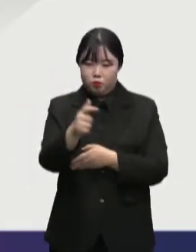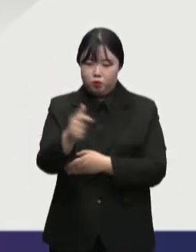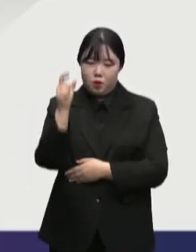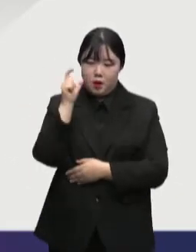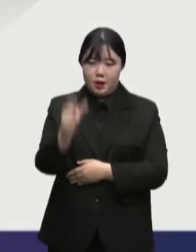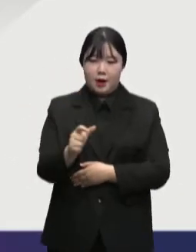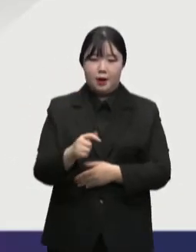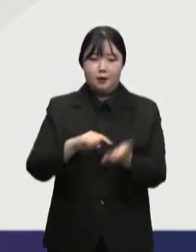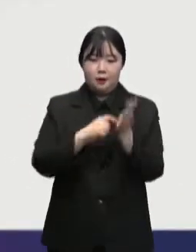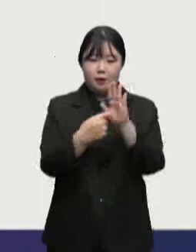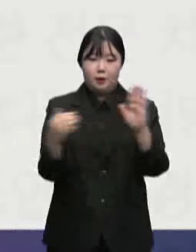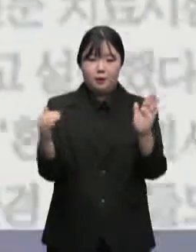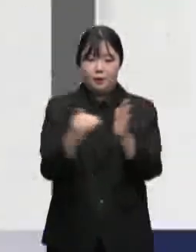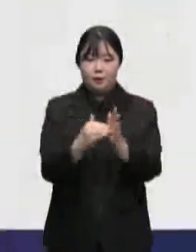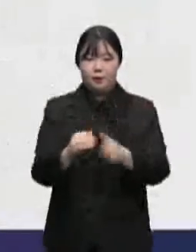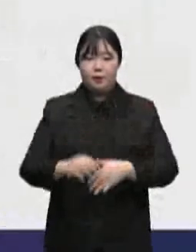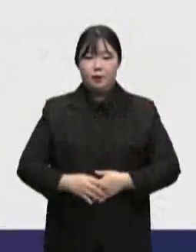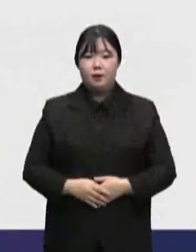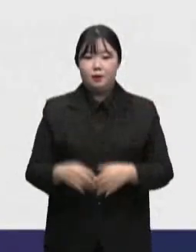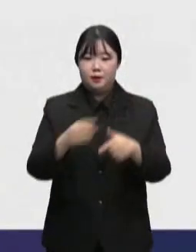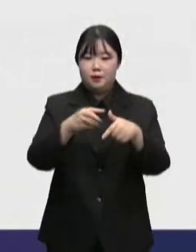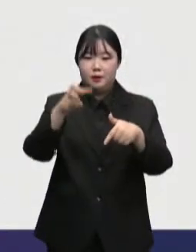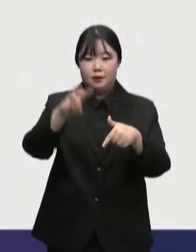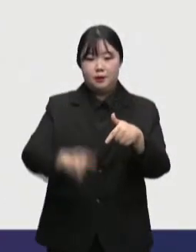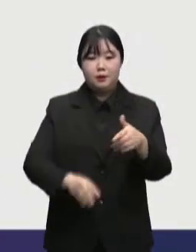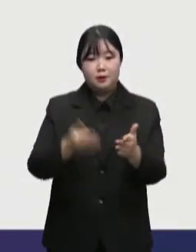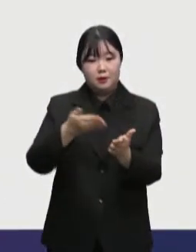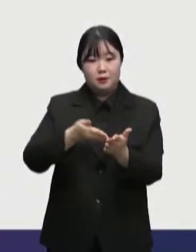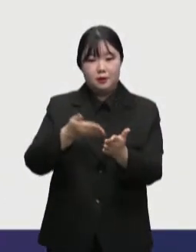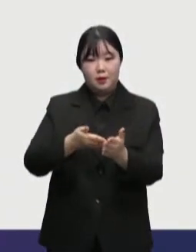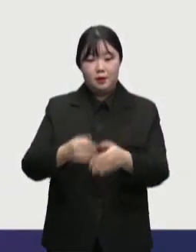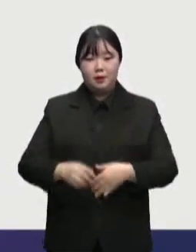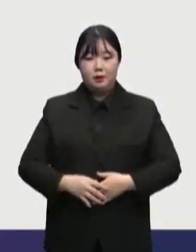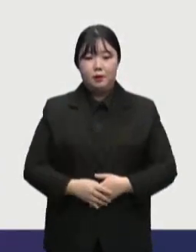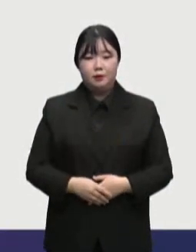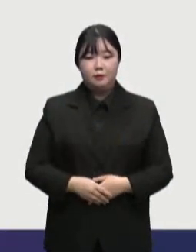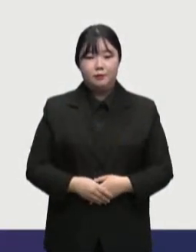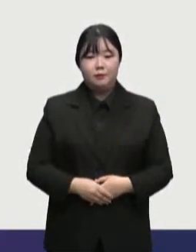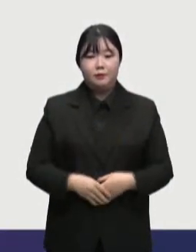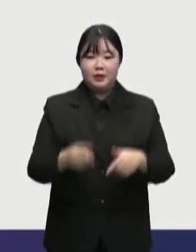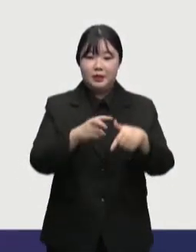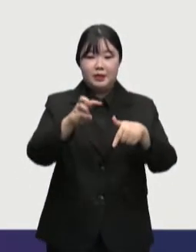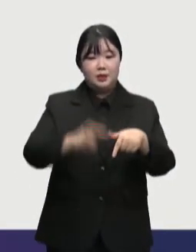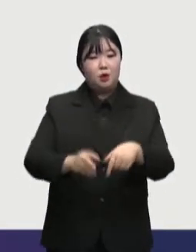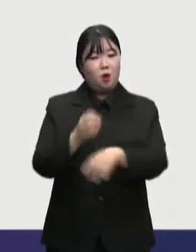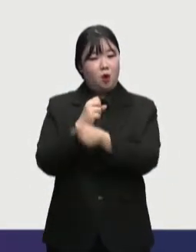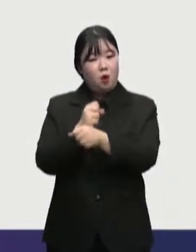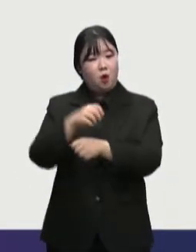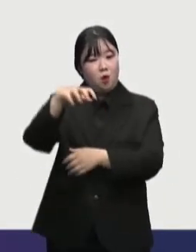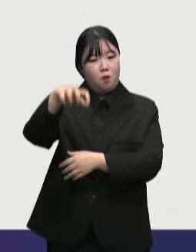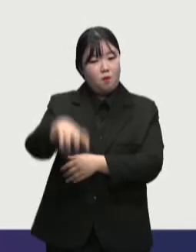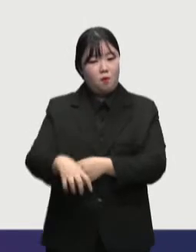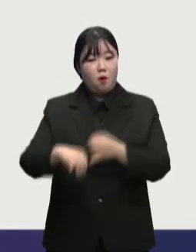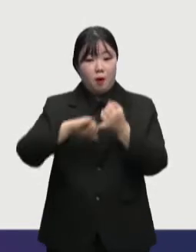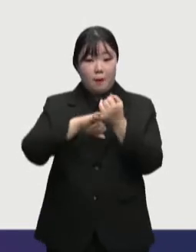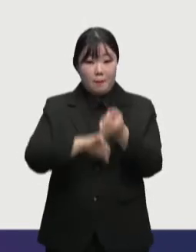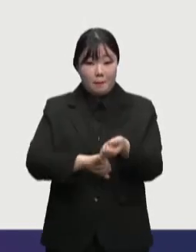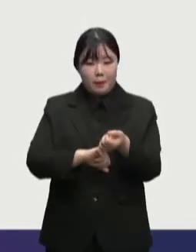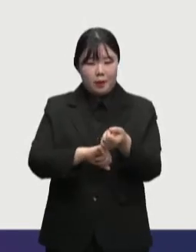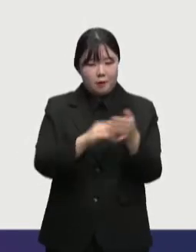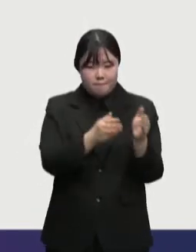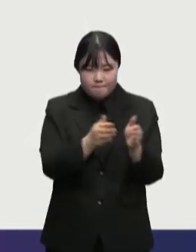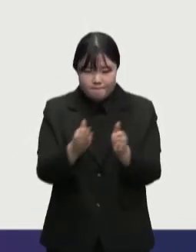전했습니다. 그럼 인천일보 기사 자세히 살펴봅니다. 인천연구원이 대선 공약 과제를